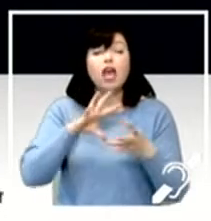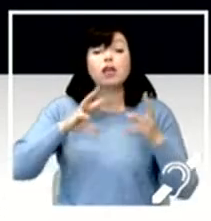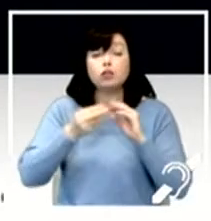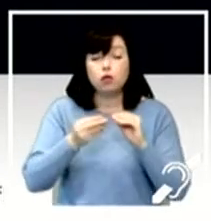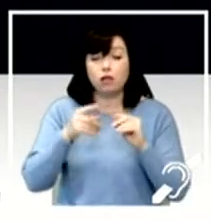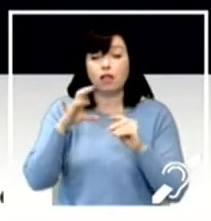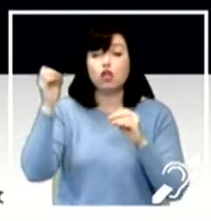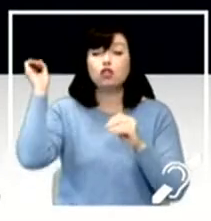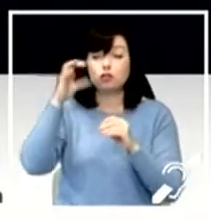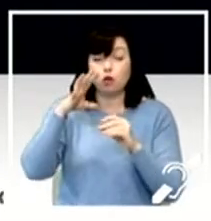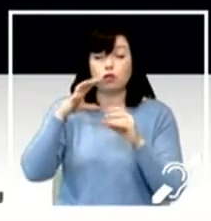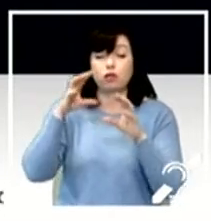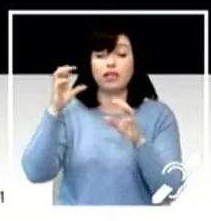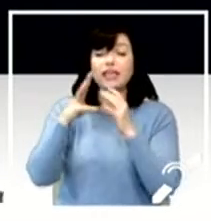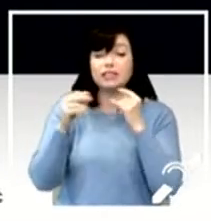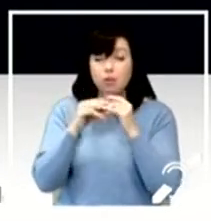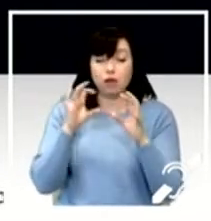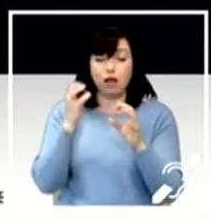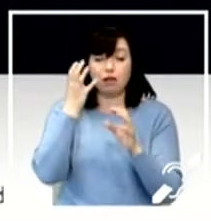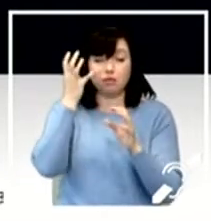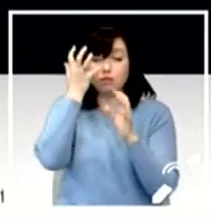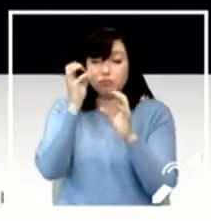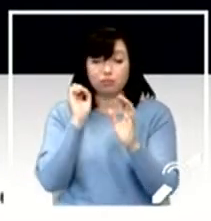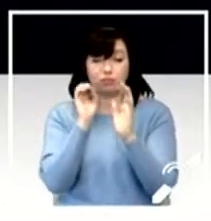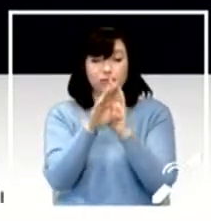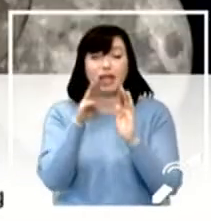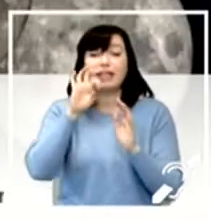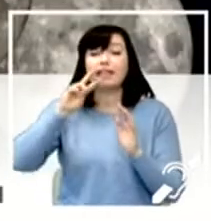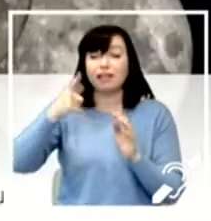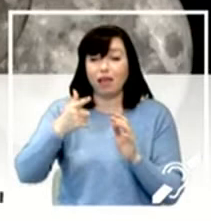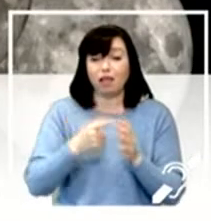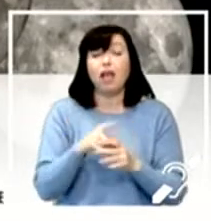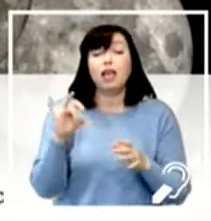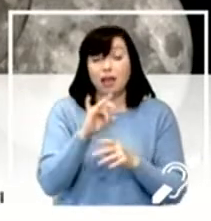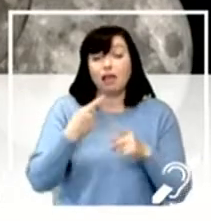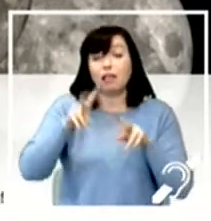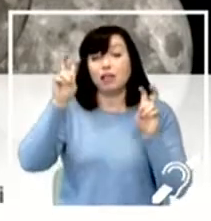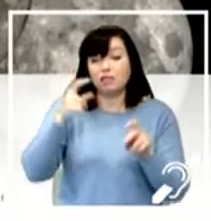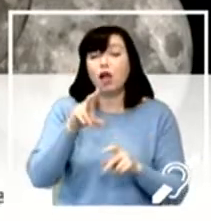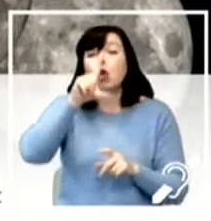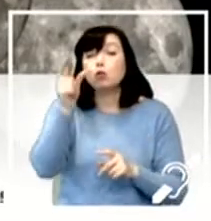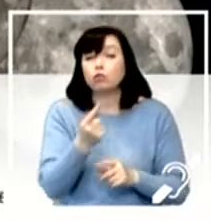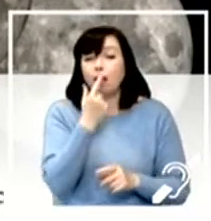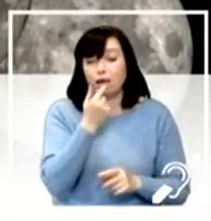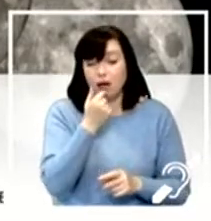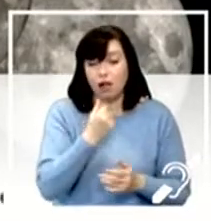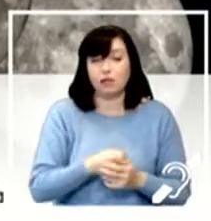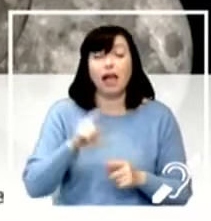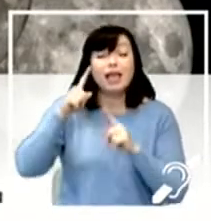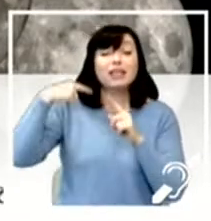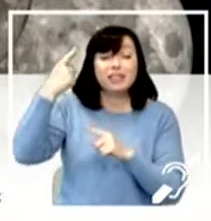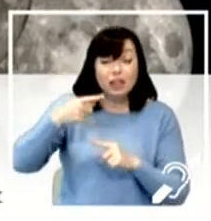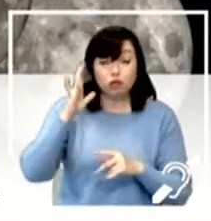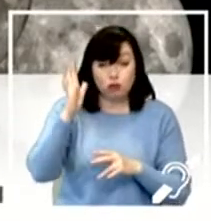Pământului. Acest fenomen îi dă și un aspect roșiatic, supranumit luna sângerie. Următoarea eclipsă totală de lună va avea loc